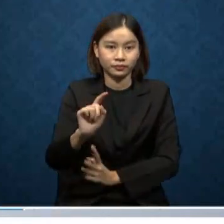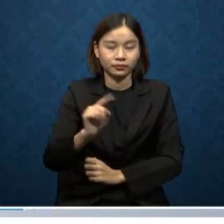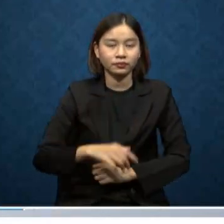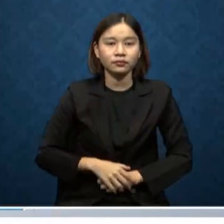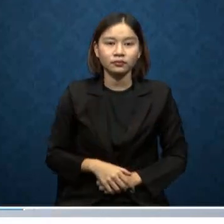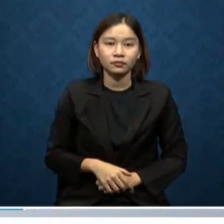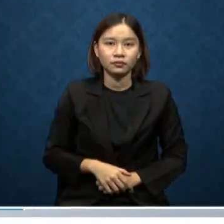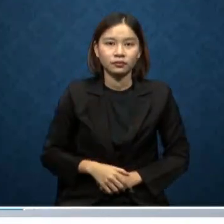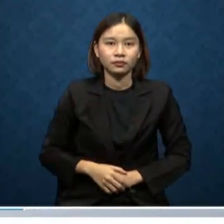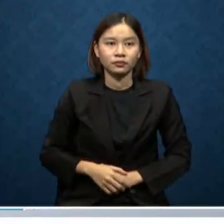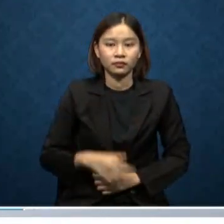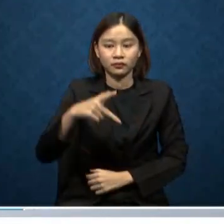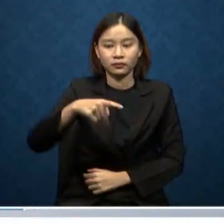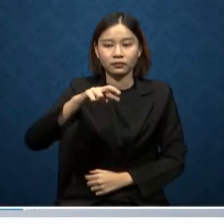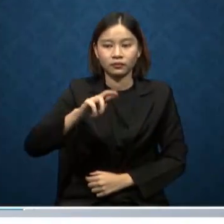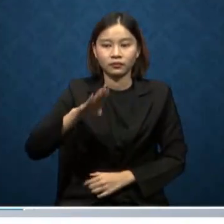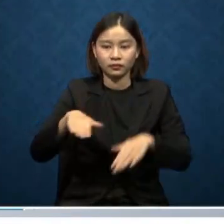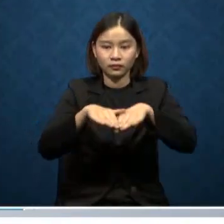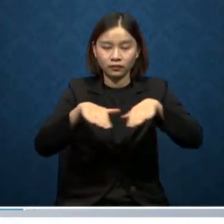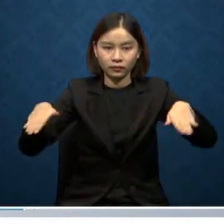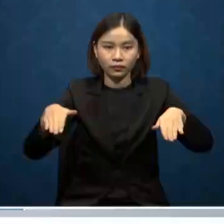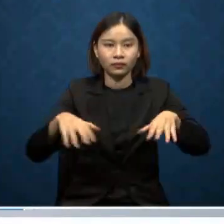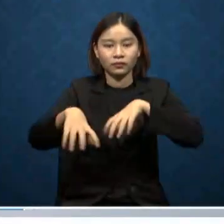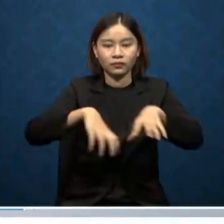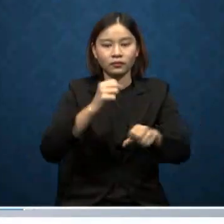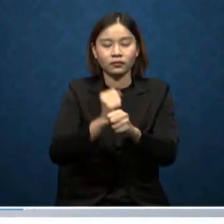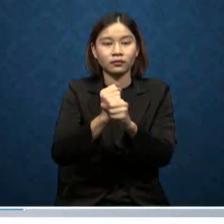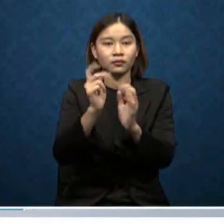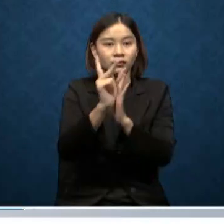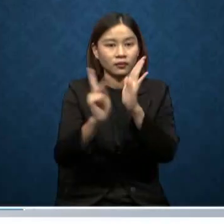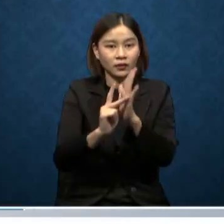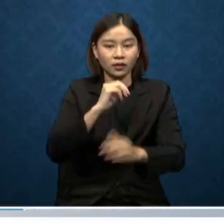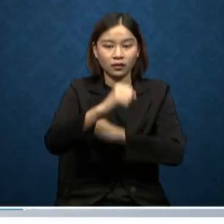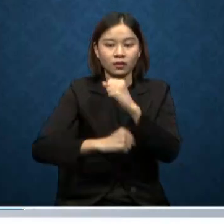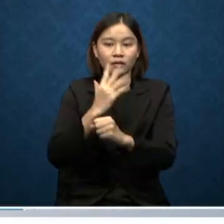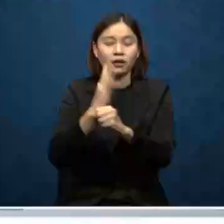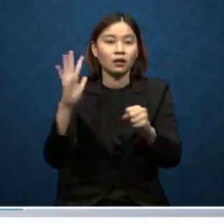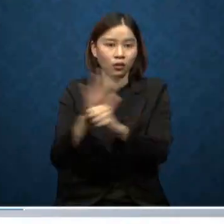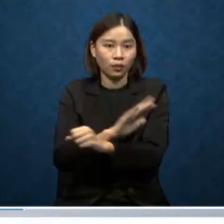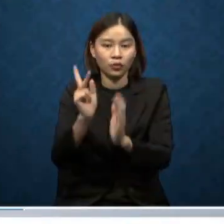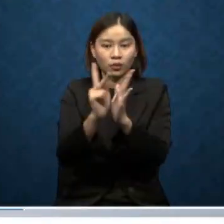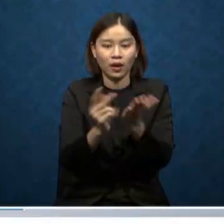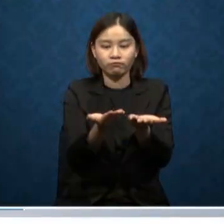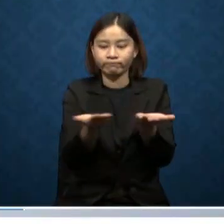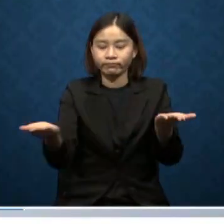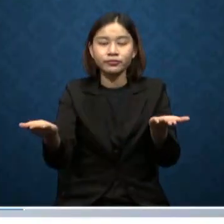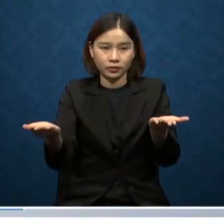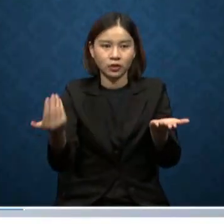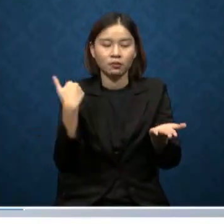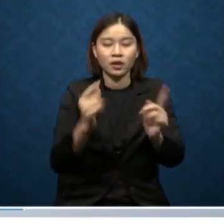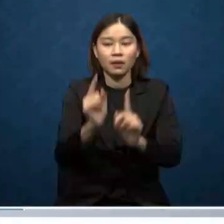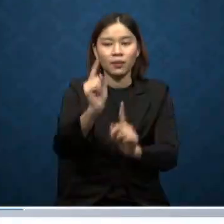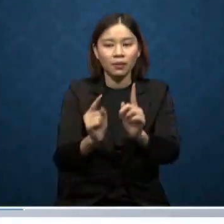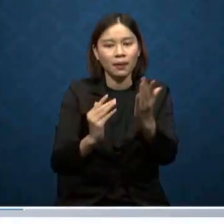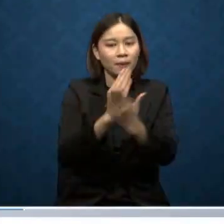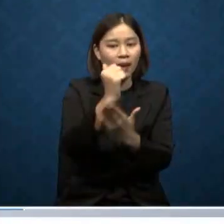โดยพ.บ. หลกเกนการจัทำรางกฎหมายกำหนดวาเมอครบห้าปี กฎหมายทุชาพบัก็ตองมีการประเมินผลสำ